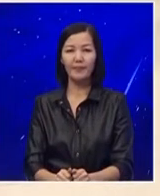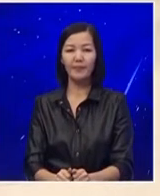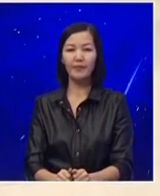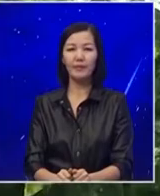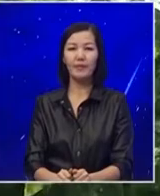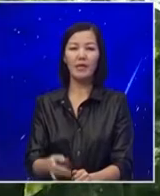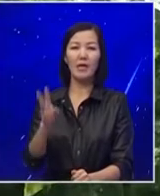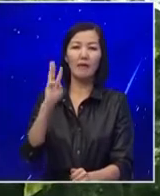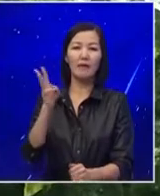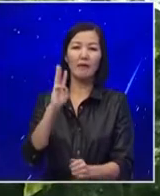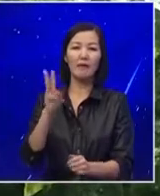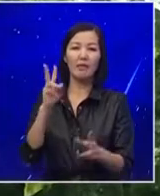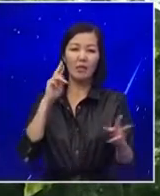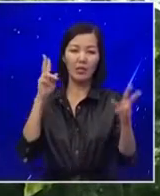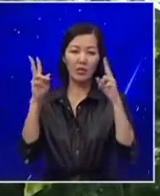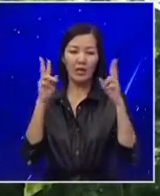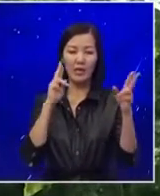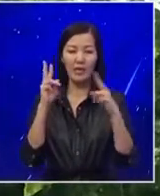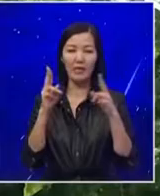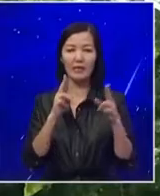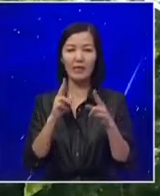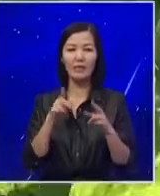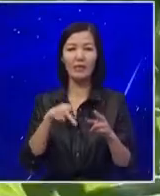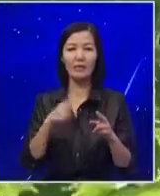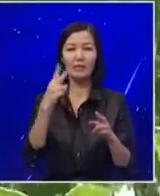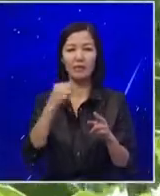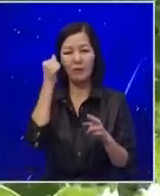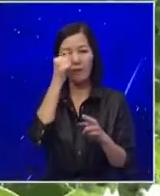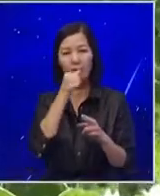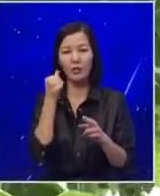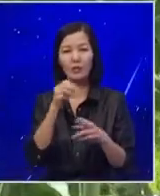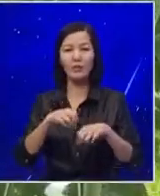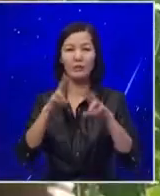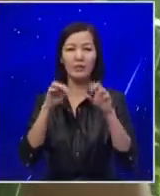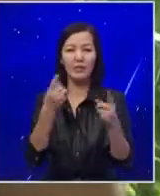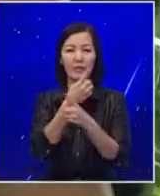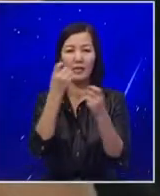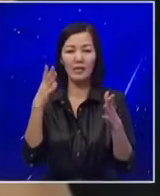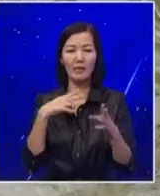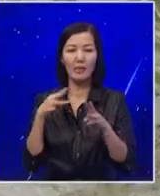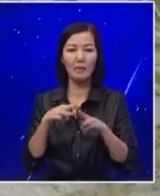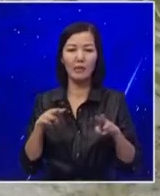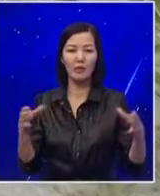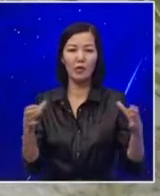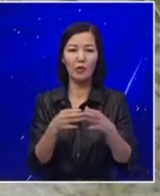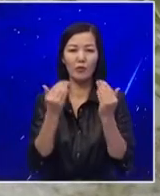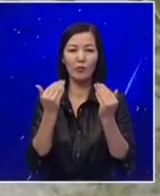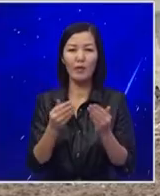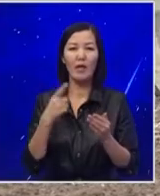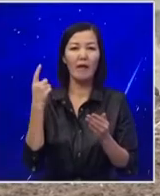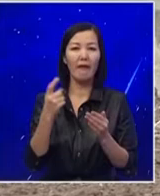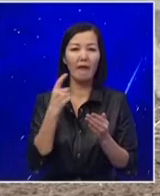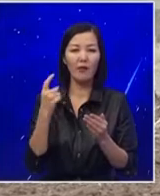Тракторшы Шаштарас Еңбек министрлігі 2021 жылы сұраныста болатын мамандықтарды атады. Министрлік топ мамандықтар тізімін биыл экономика